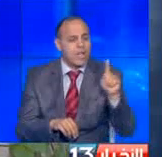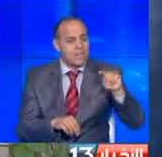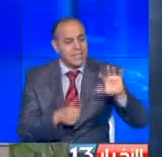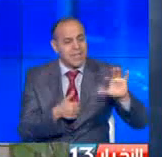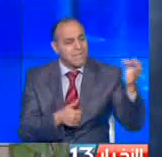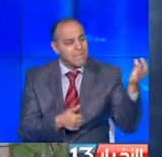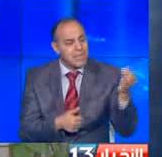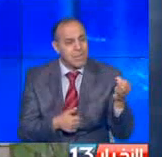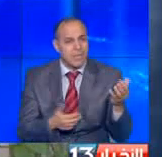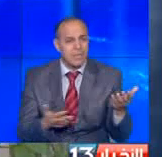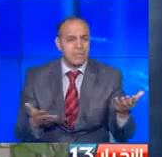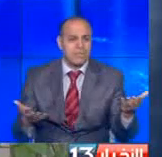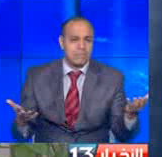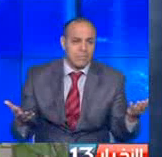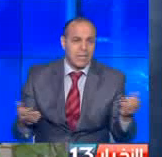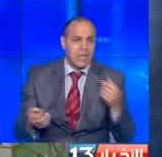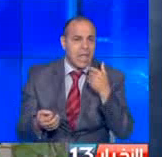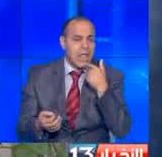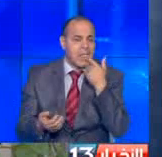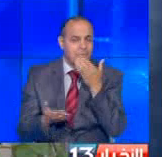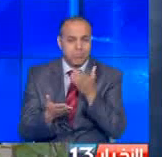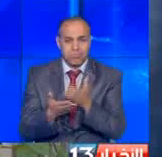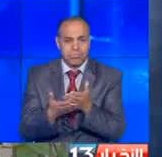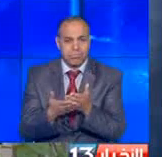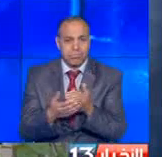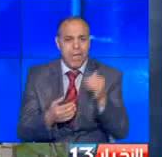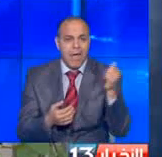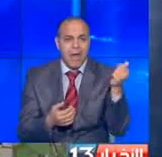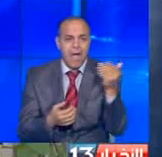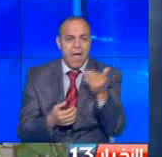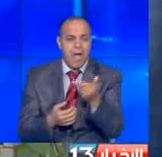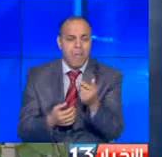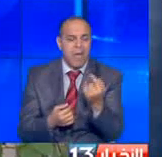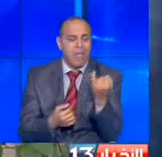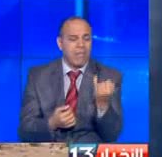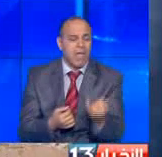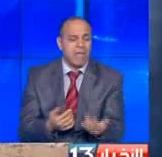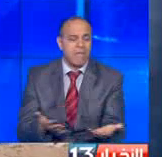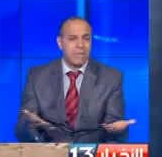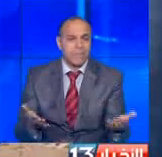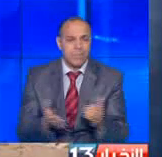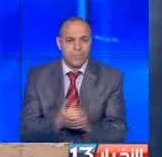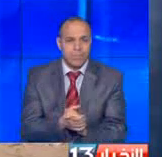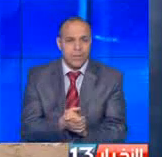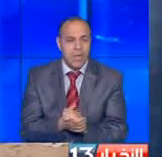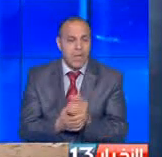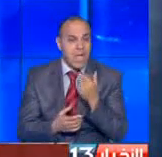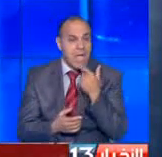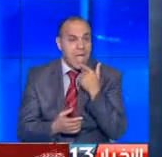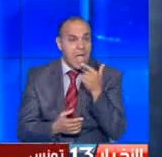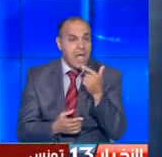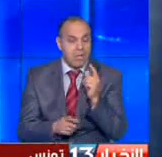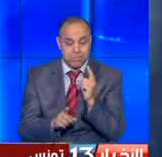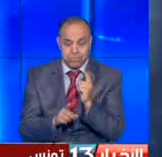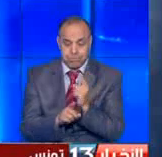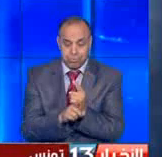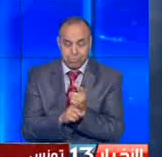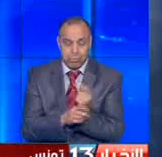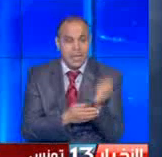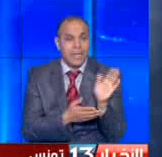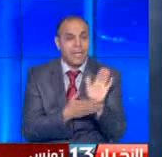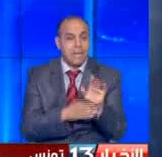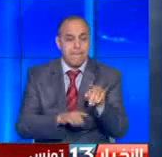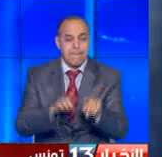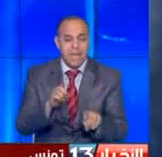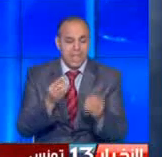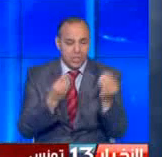المائه معناتها وهذا الحقيقه اه رقم اه ضعيف ياسر وقد تم خلال هذا الملتقى تقديم بعض